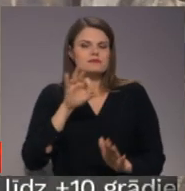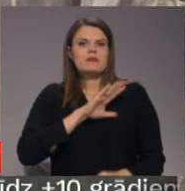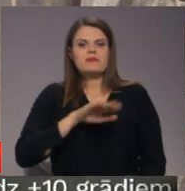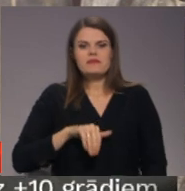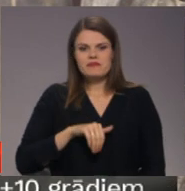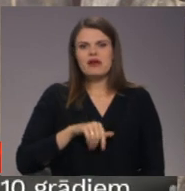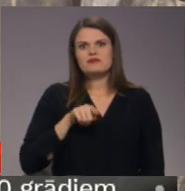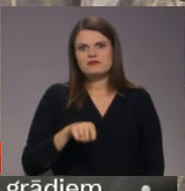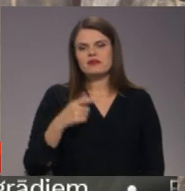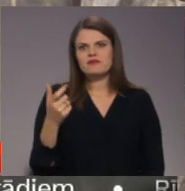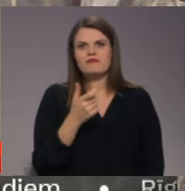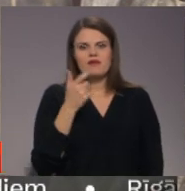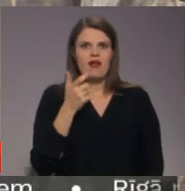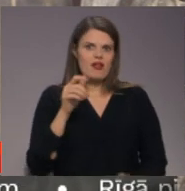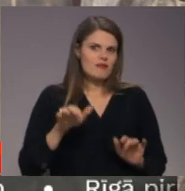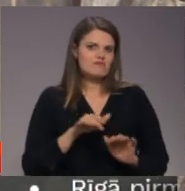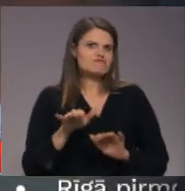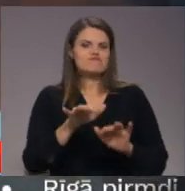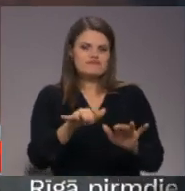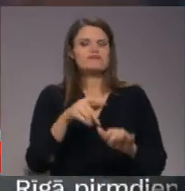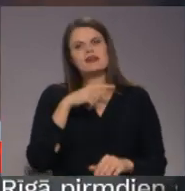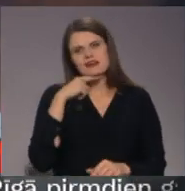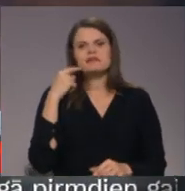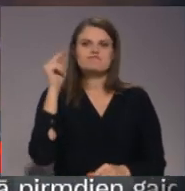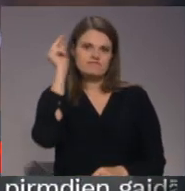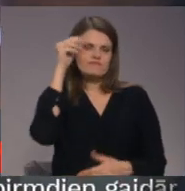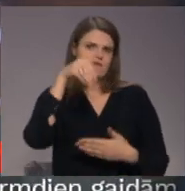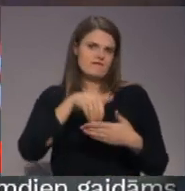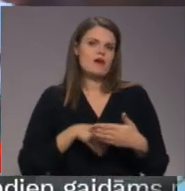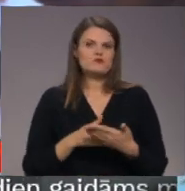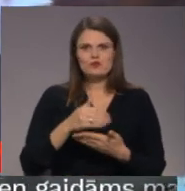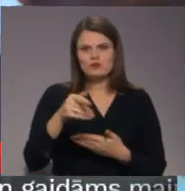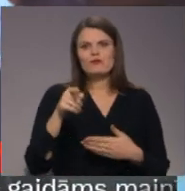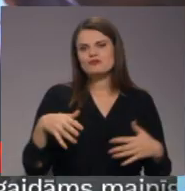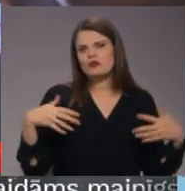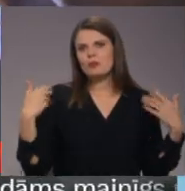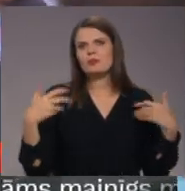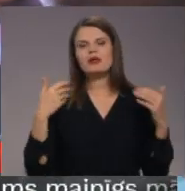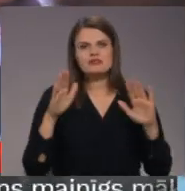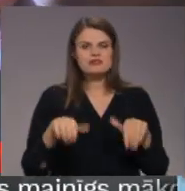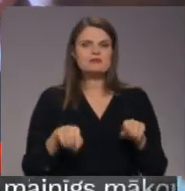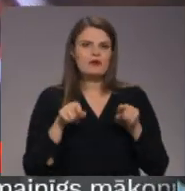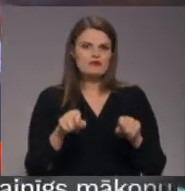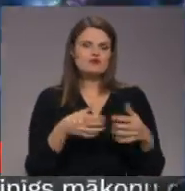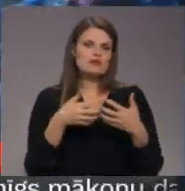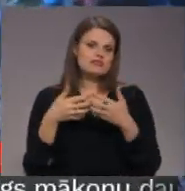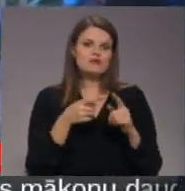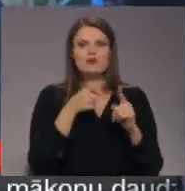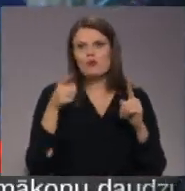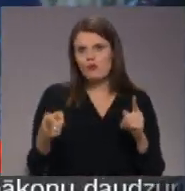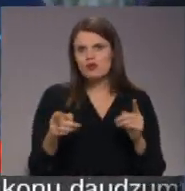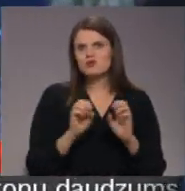pēc piedzīvotā un izzinātā filmēšanas laukumā. Viņš priecājās, ka par šo cīņu posmu vēsta arī izstādi. Tas